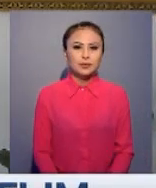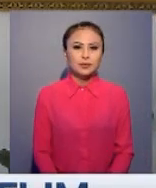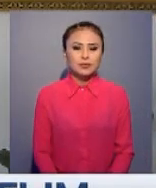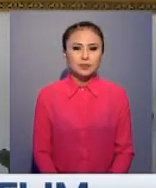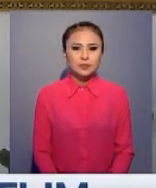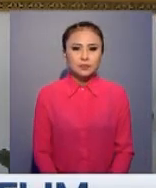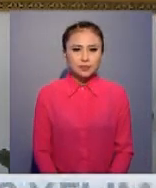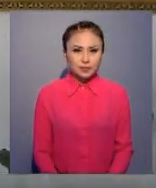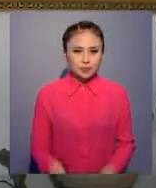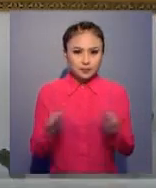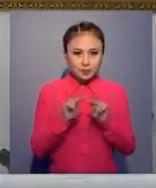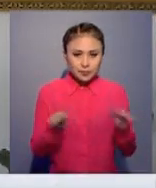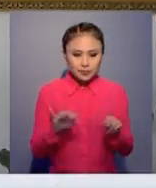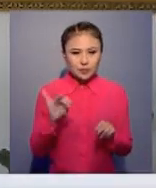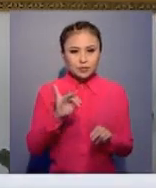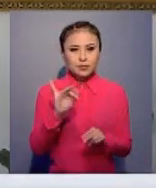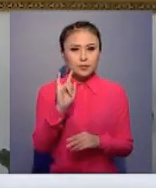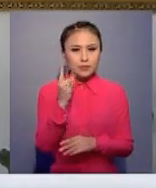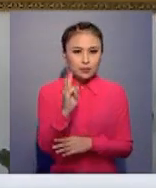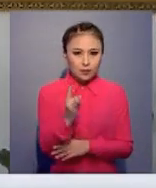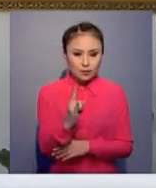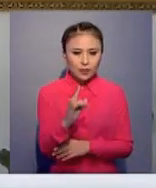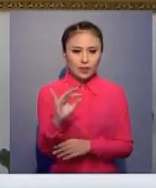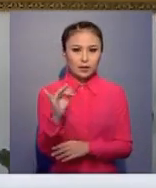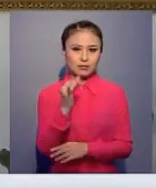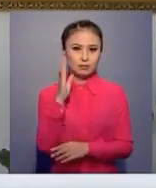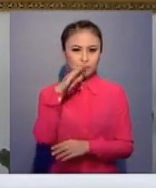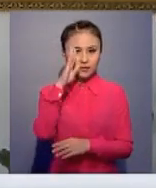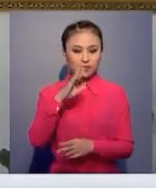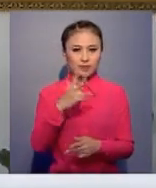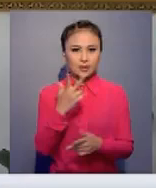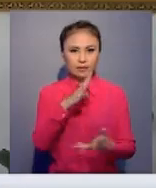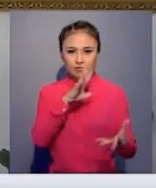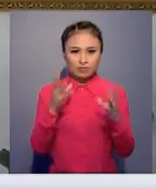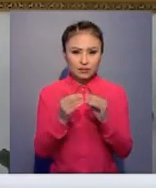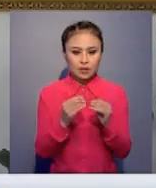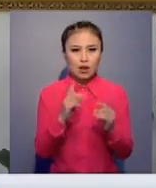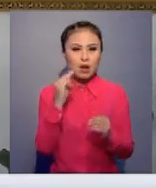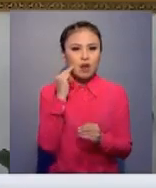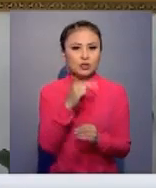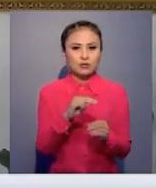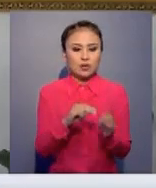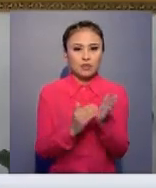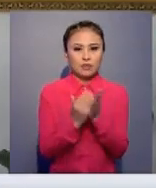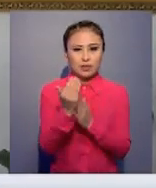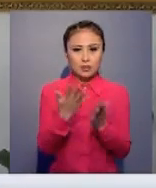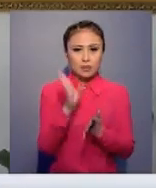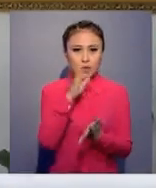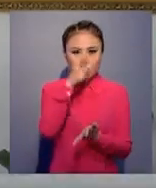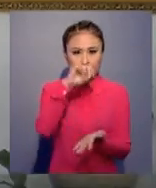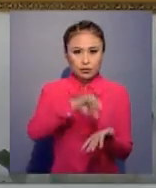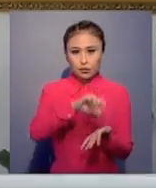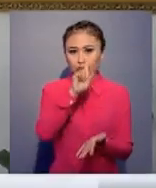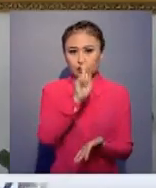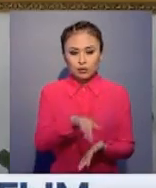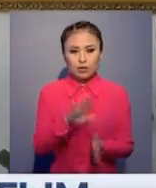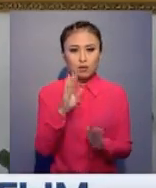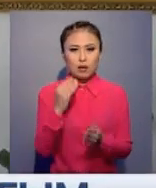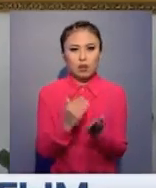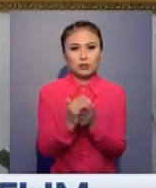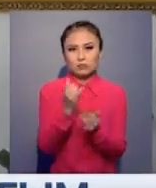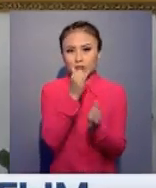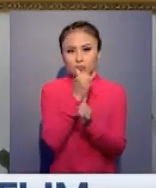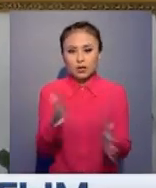Мұғалім, ата-ана және оқушы тығыз қарым-қатынаста болмай, біз оқушының сапасын жоғары дәрежеге көтере алмаймыз. Жаңағы